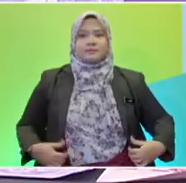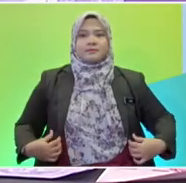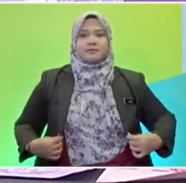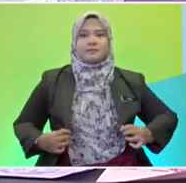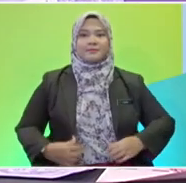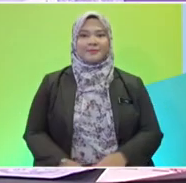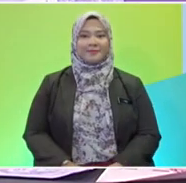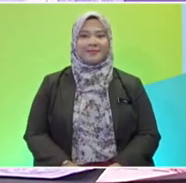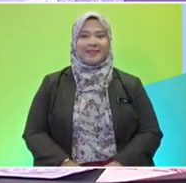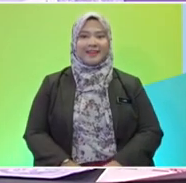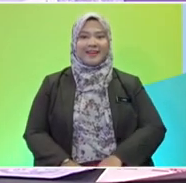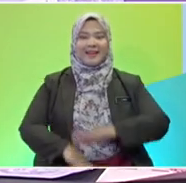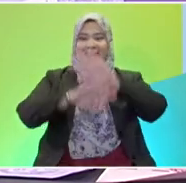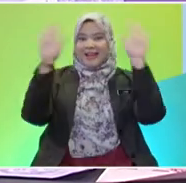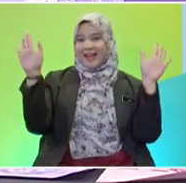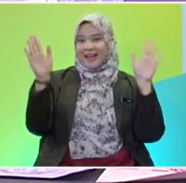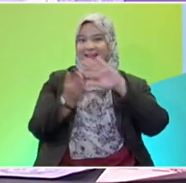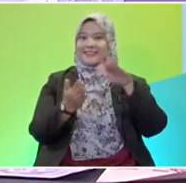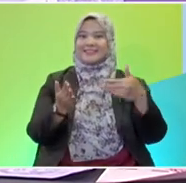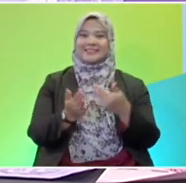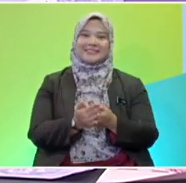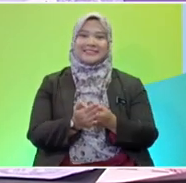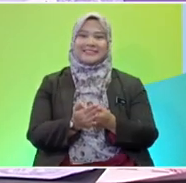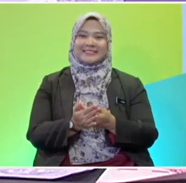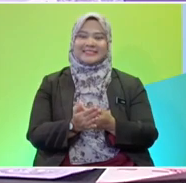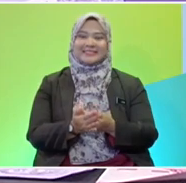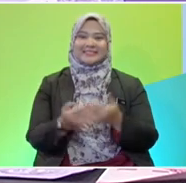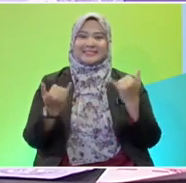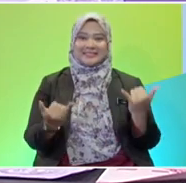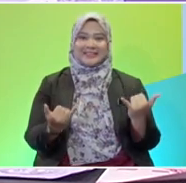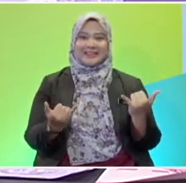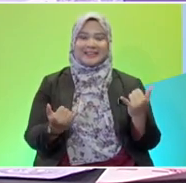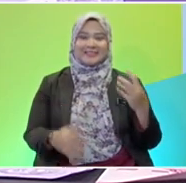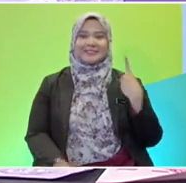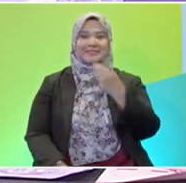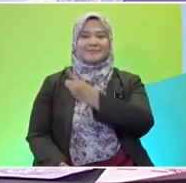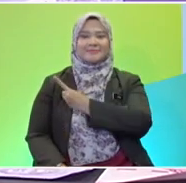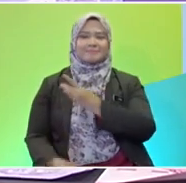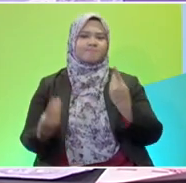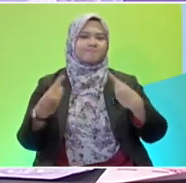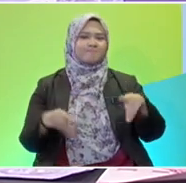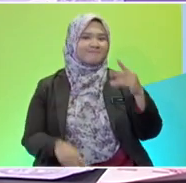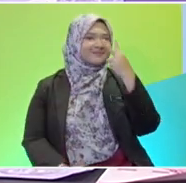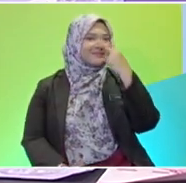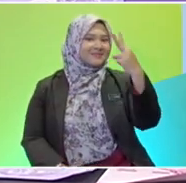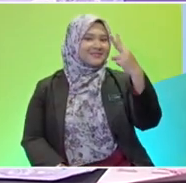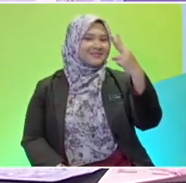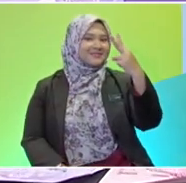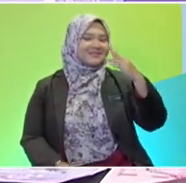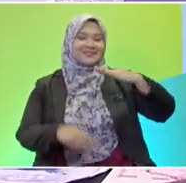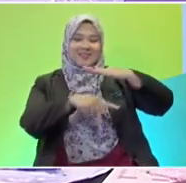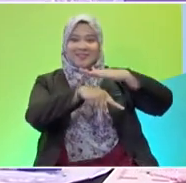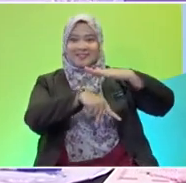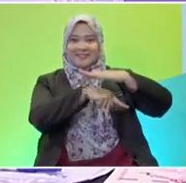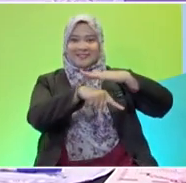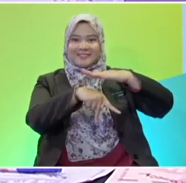Hai murid-murid anda sedang menonton sleep prasekolah di saluran bidik TVN bersama saya disaki hari